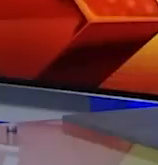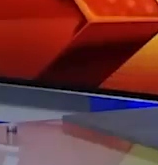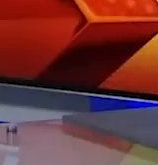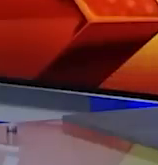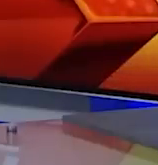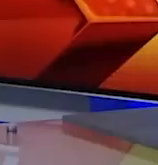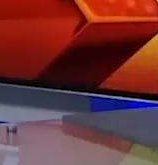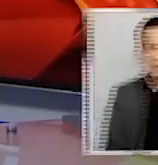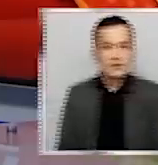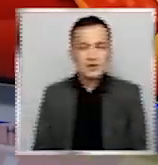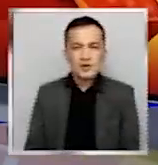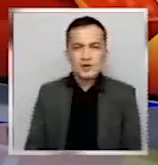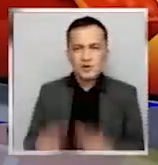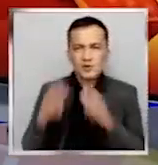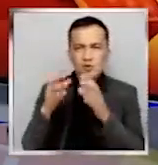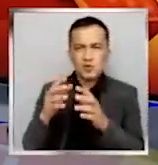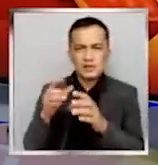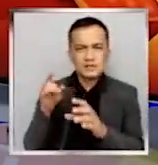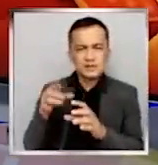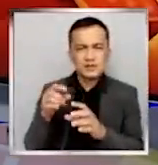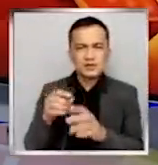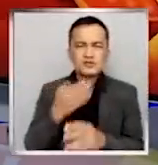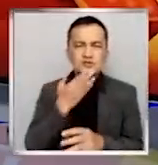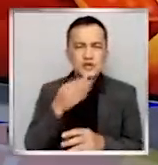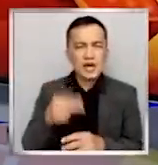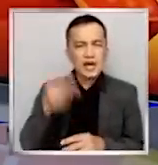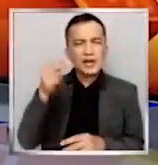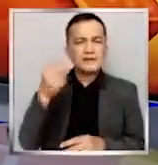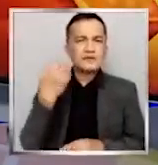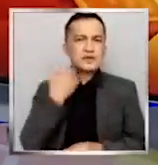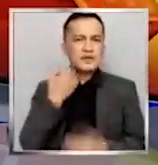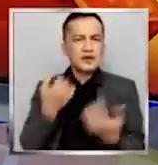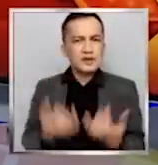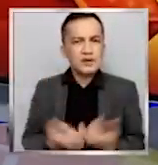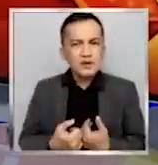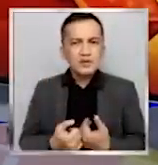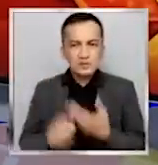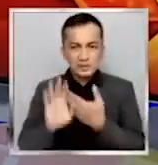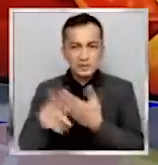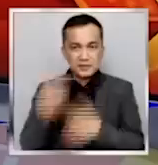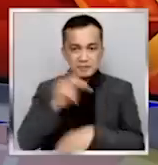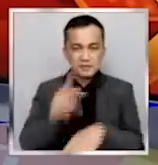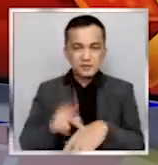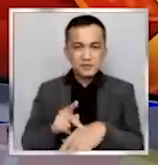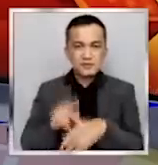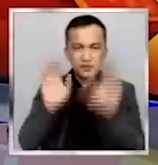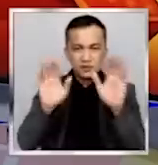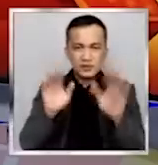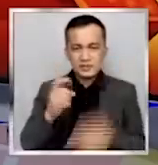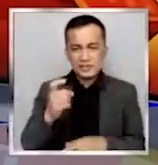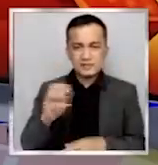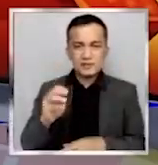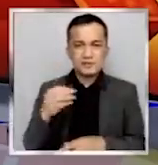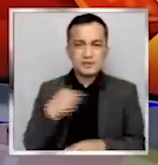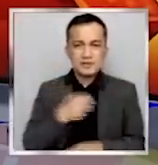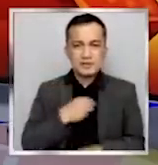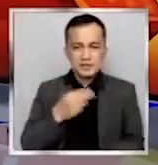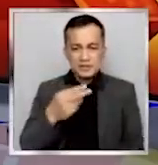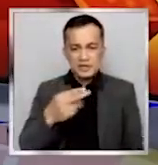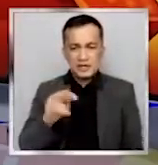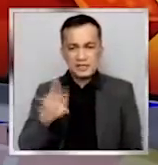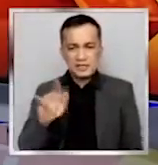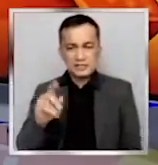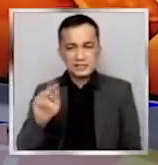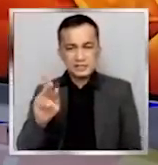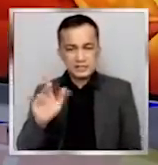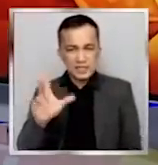Watermelon Sugar High Fever is on! Dahil sa pagbabalik bansa ng One Direction member na si Harry Styles for his Love on